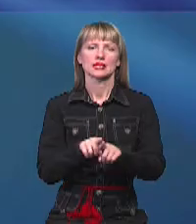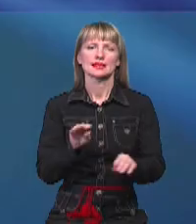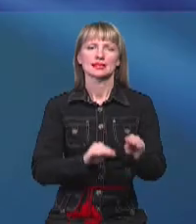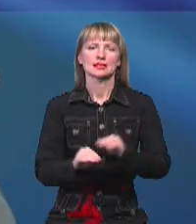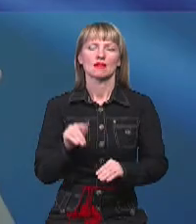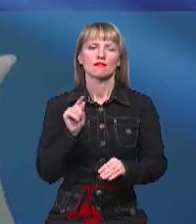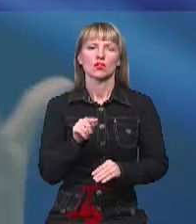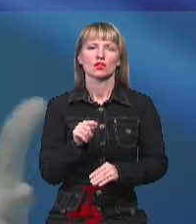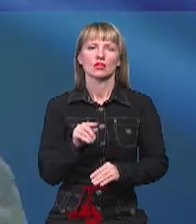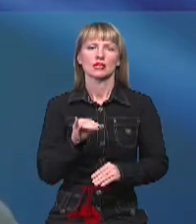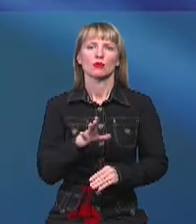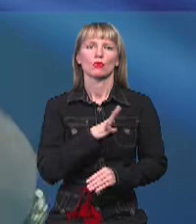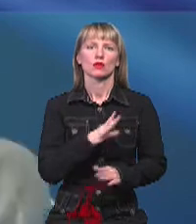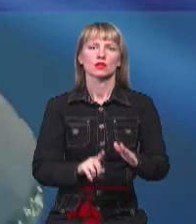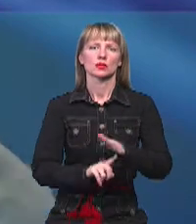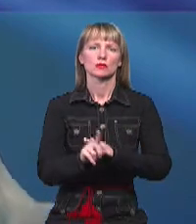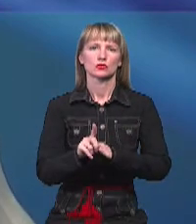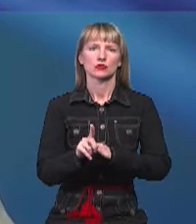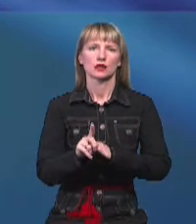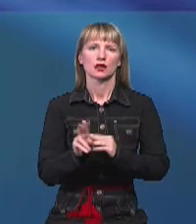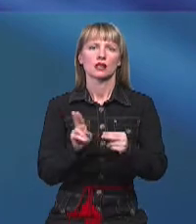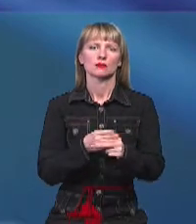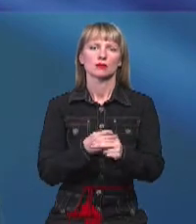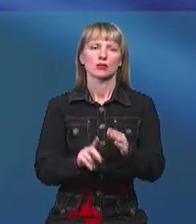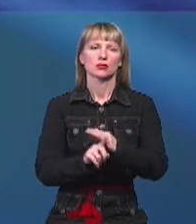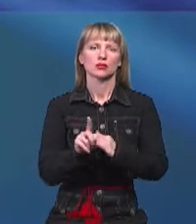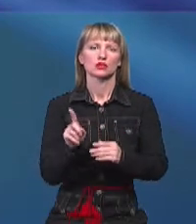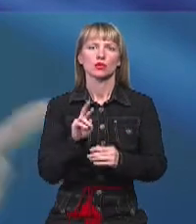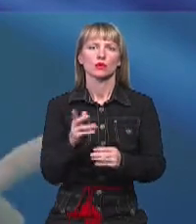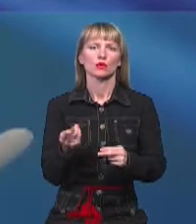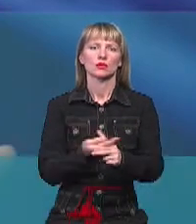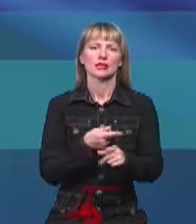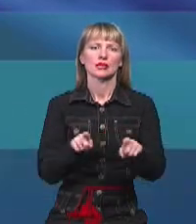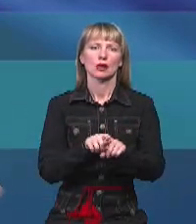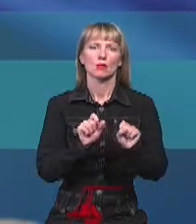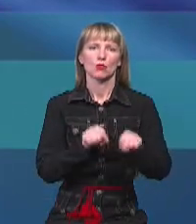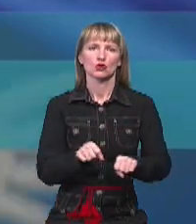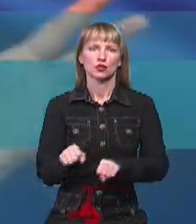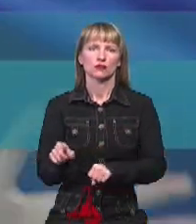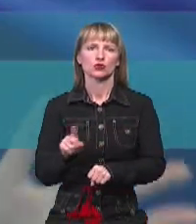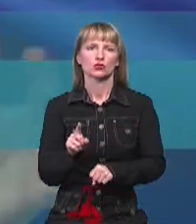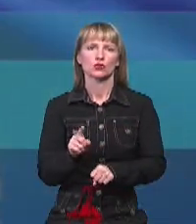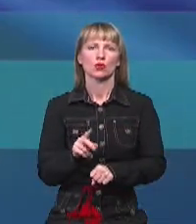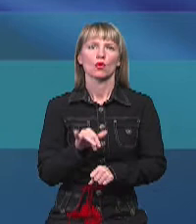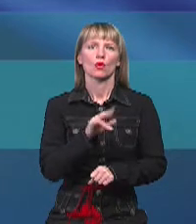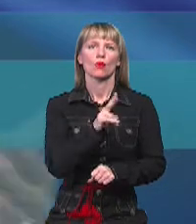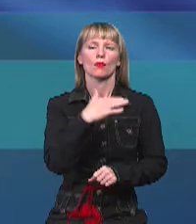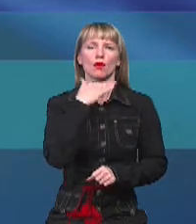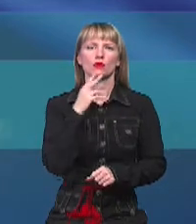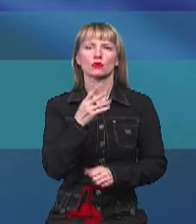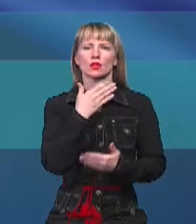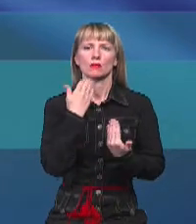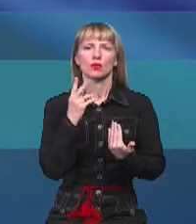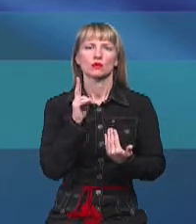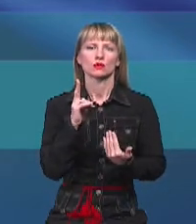система, вона і була започаткована, трансформація розпочалася, аби уникнути таких можливостей, що в когось забагато, в когось немає, хтось